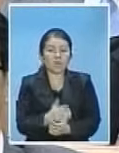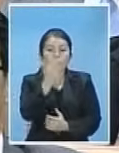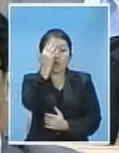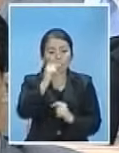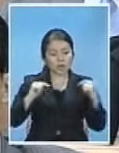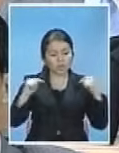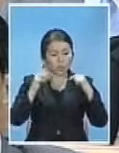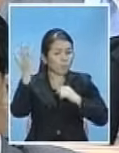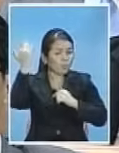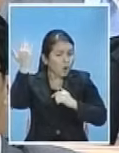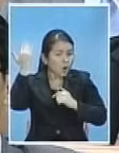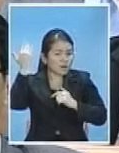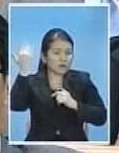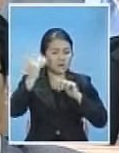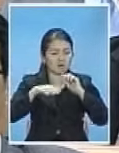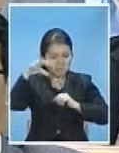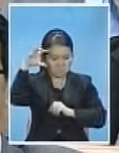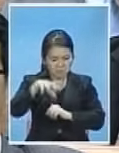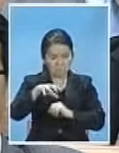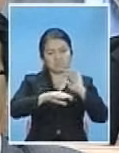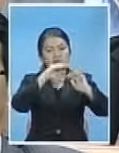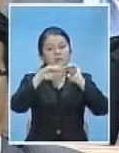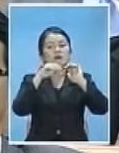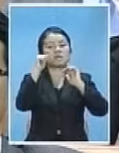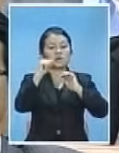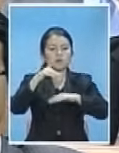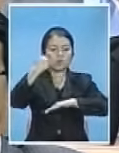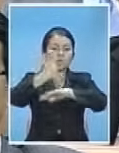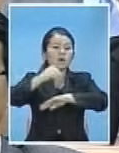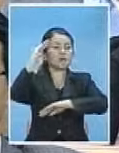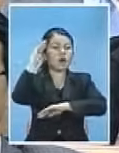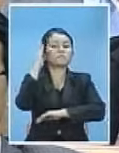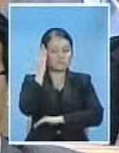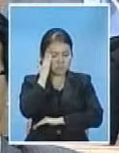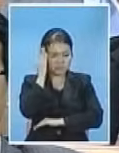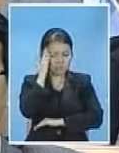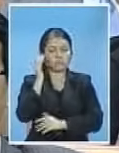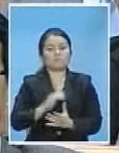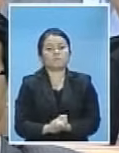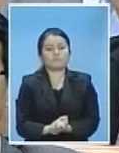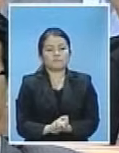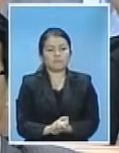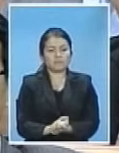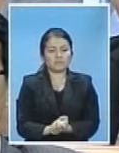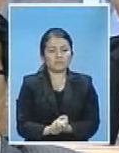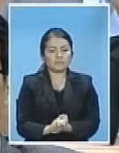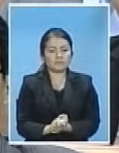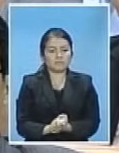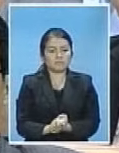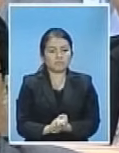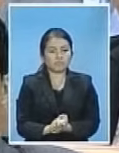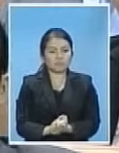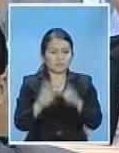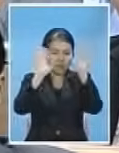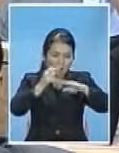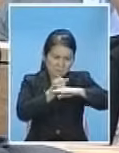ราะเขาเคยรุ่งเรืองมาอย่างที่ผมกราบเรียนท่านปิกลาโหมจะรู้ดีนะครับ ท่านอยู่ในกระทรวงท่านจะเห็นว่าปืนพญ